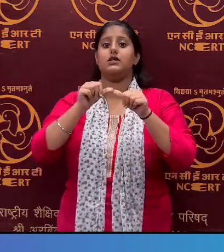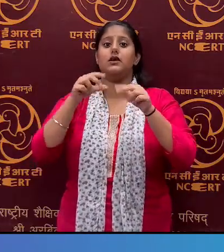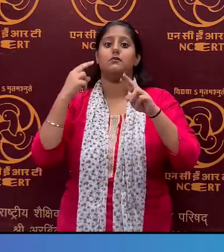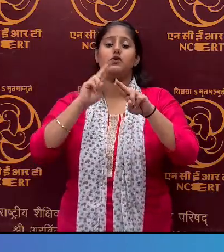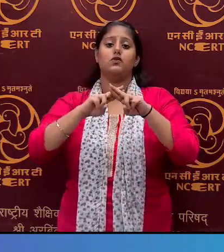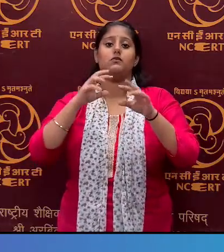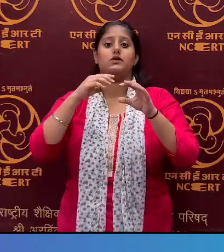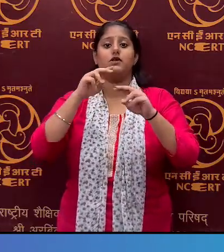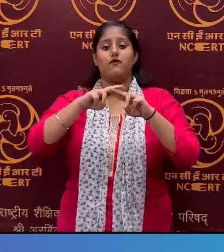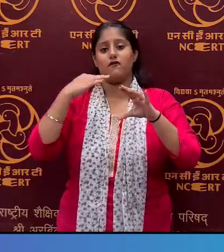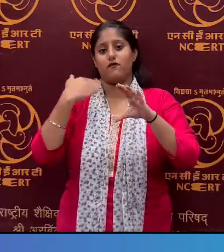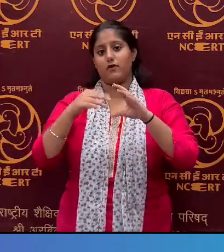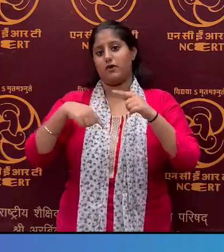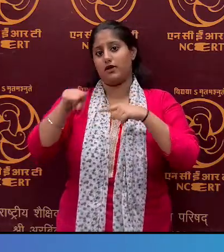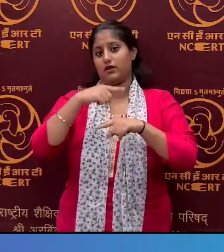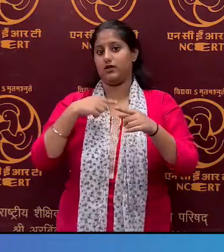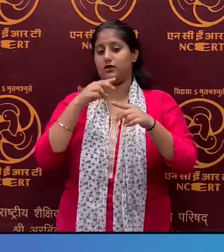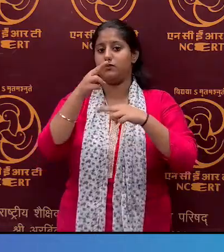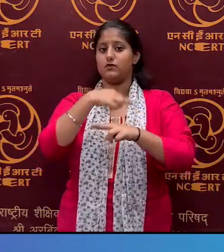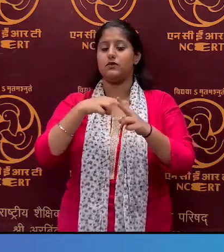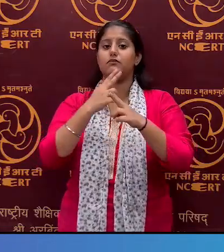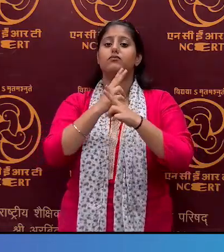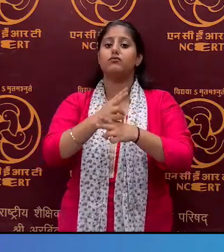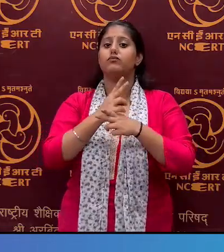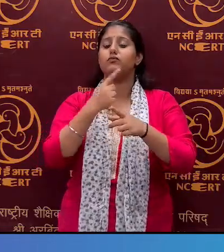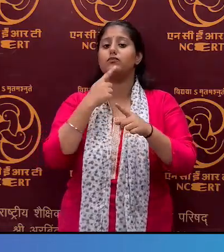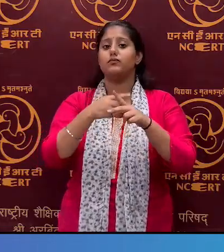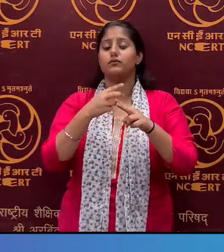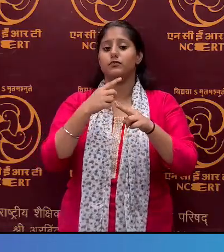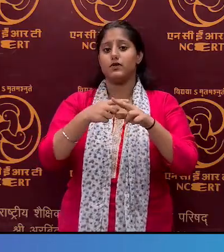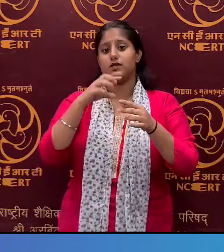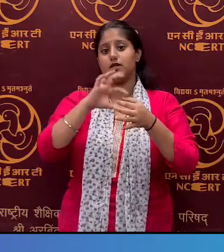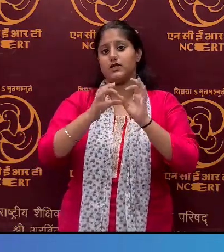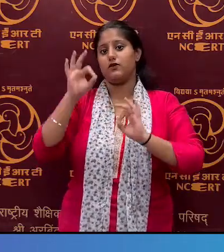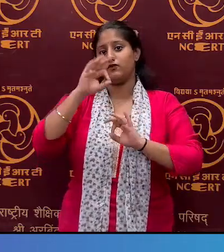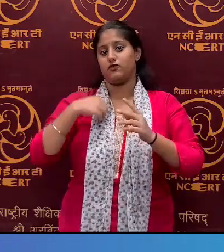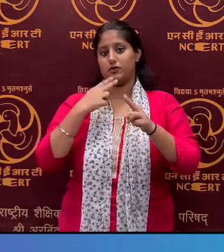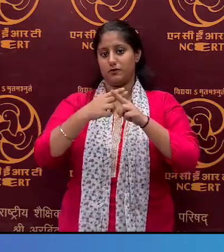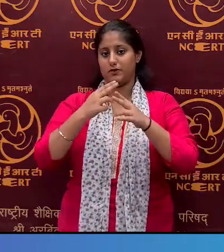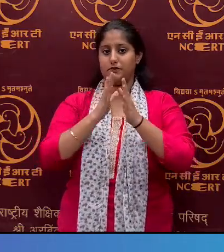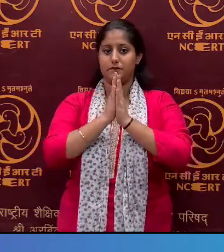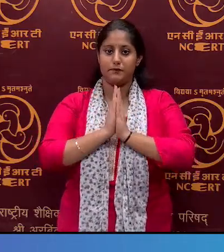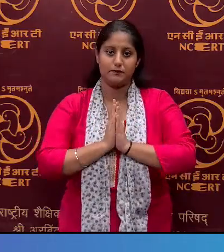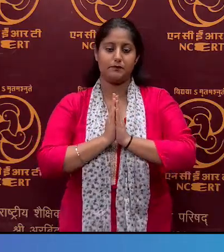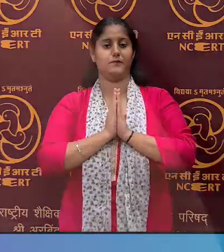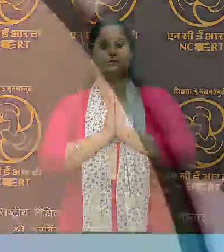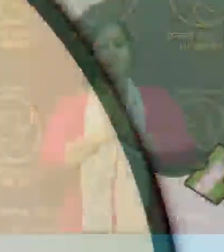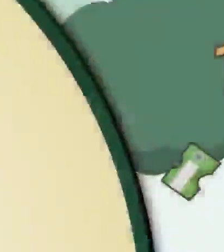चलिए, इसी के साथ अपना बहुत बहुत ख्याल रखिएगा और एनसीईआरटी ऑफिशियल पर जुड़े रहिएगा. नमस्कार.